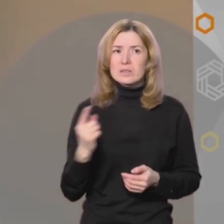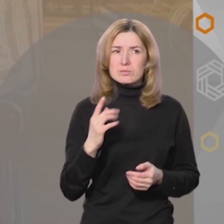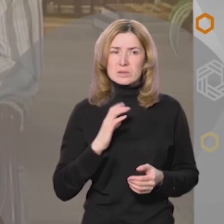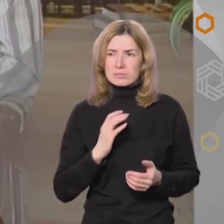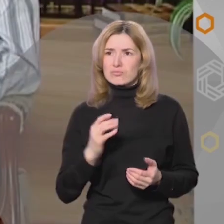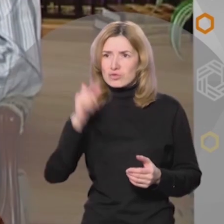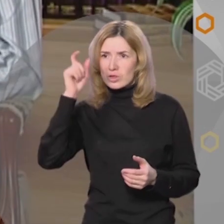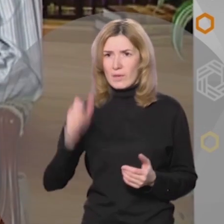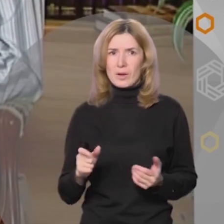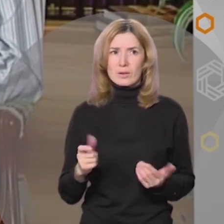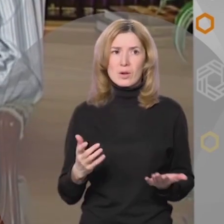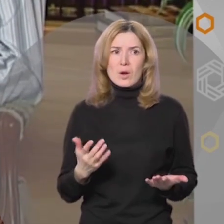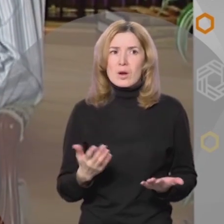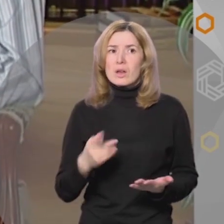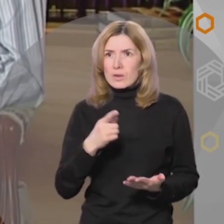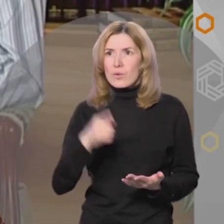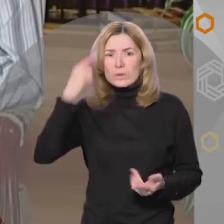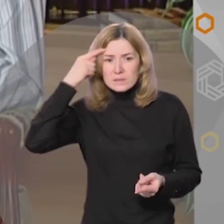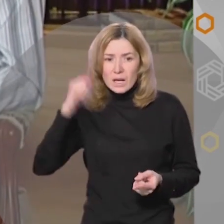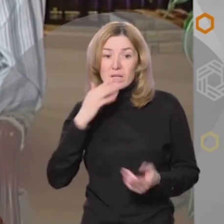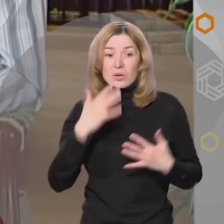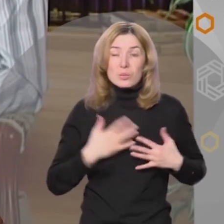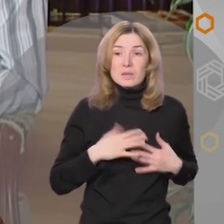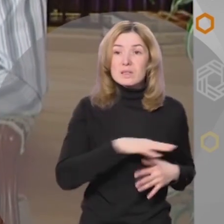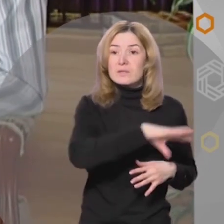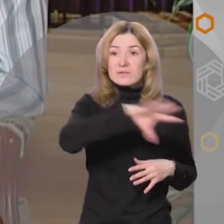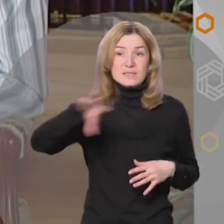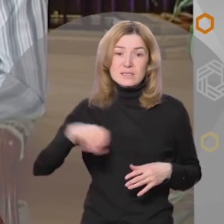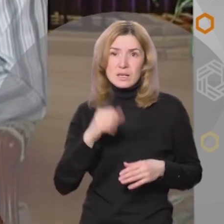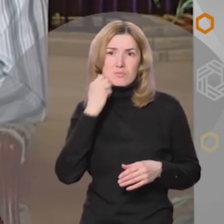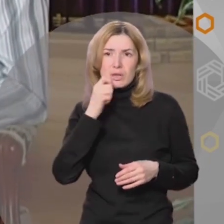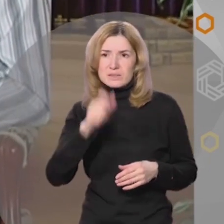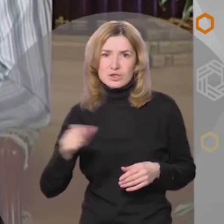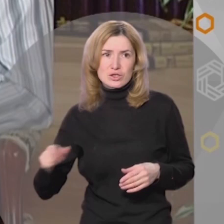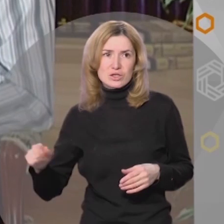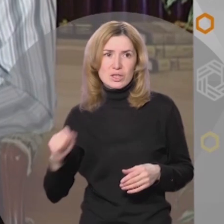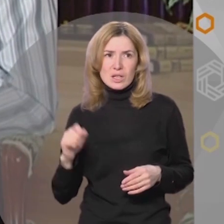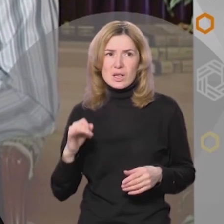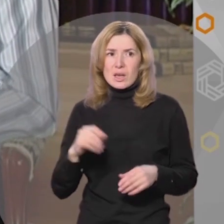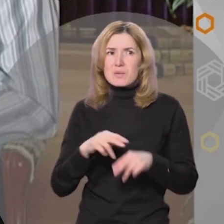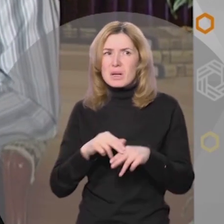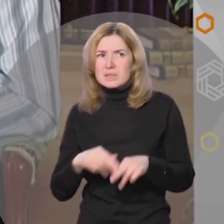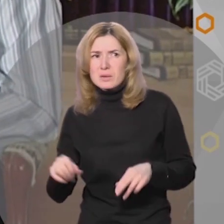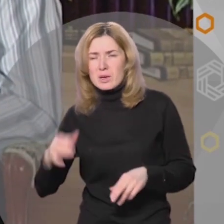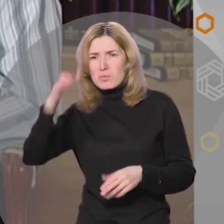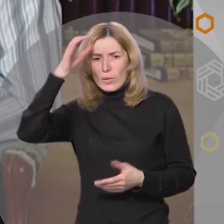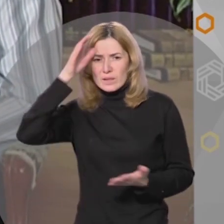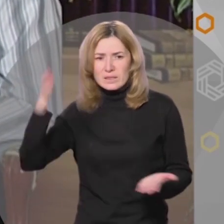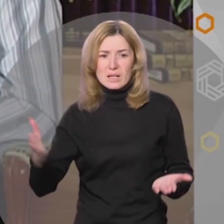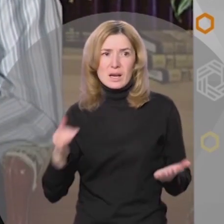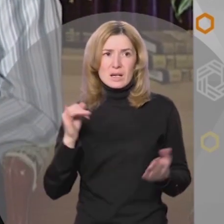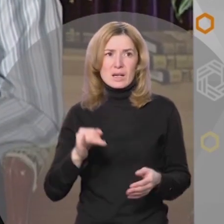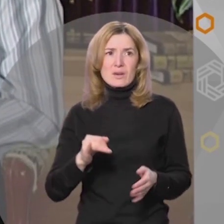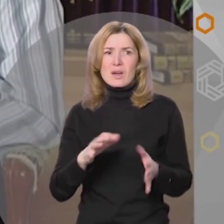человек. Казалось, его знали и любили все москвичи. И нищие, и полицмейстеры, и профессора,